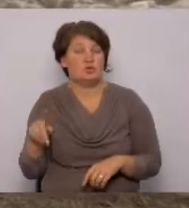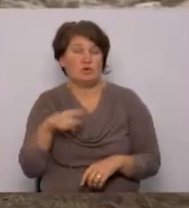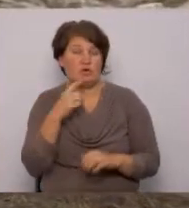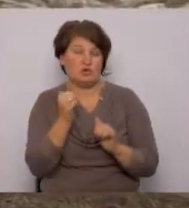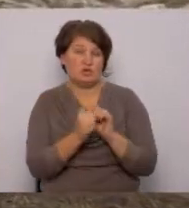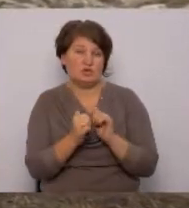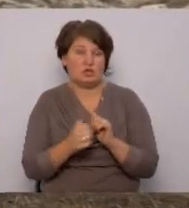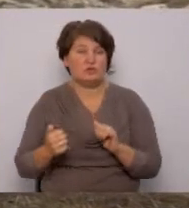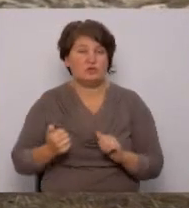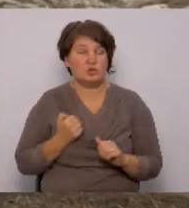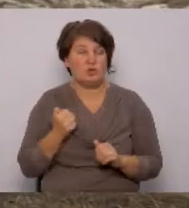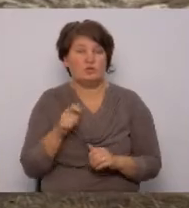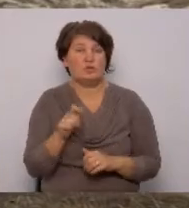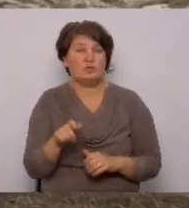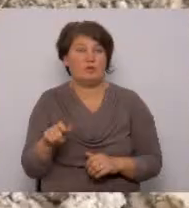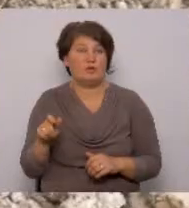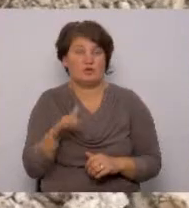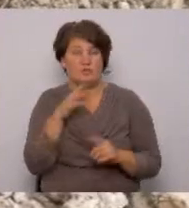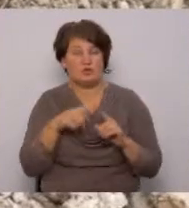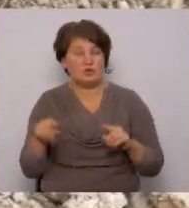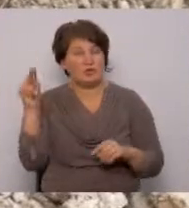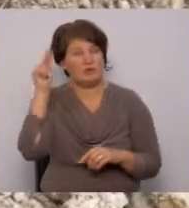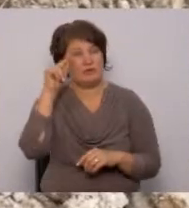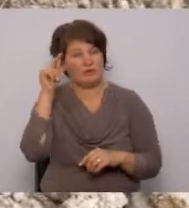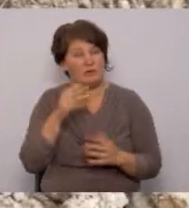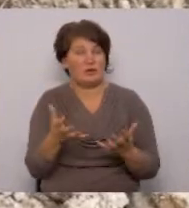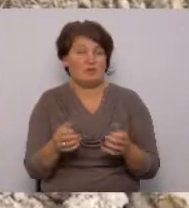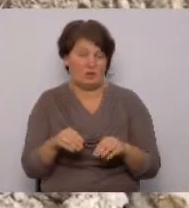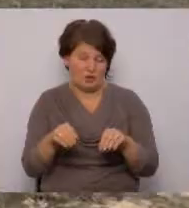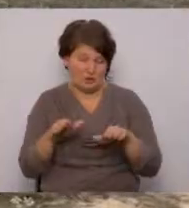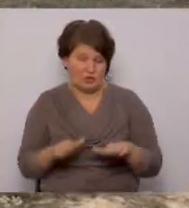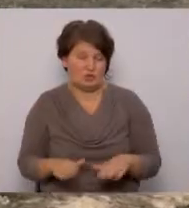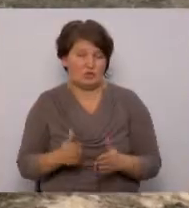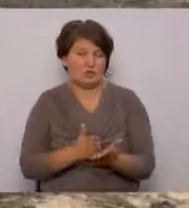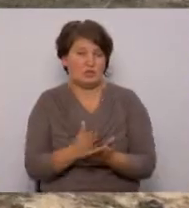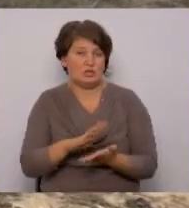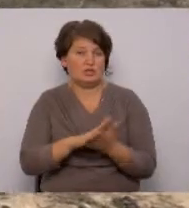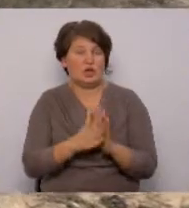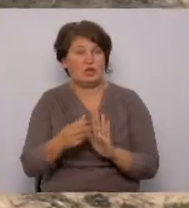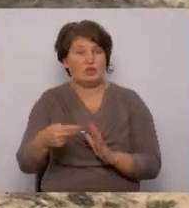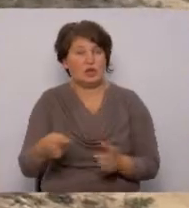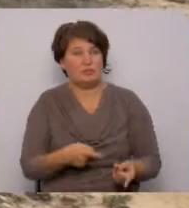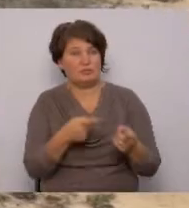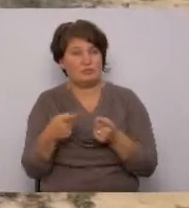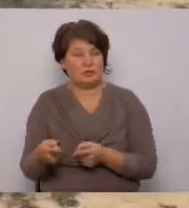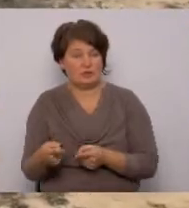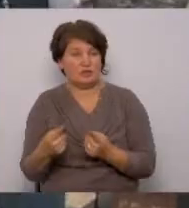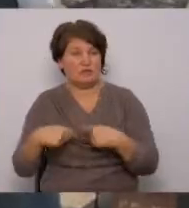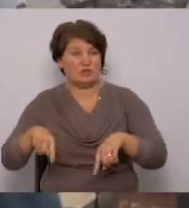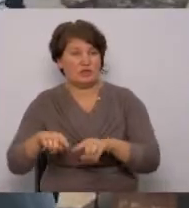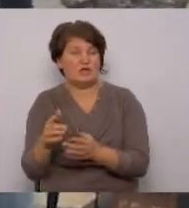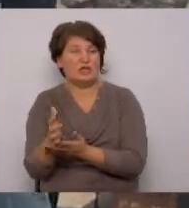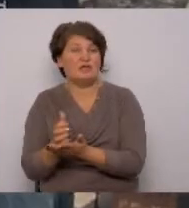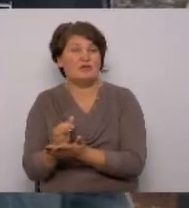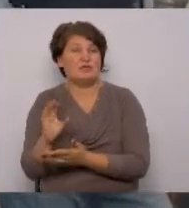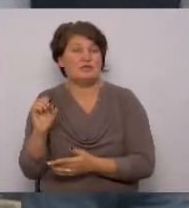часто військовозобов'язані саме під час навчань на полігоні приймають рішення служити за контрактом і перейти в розряд резервістів.